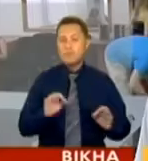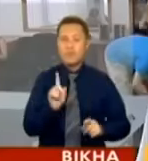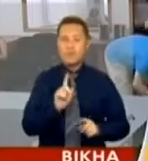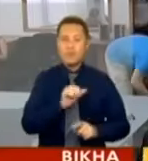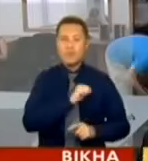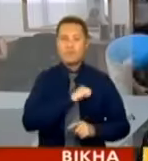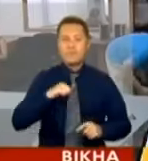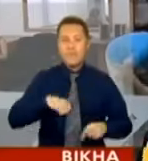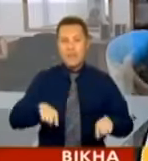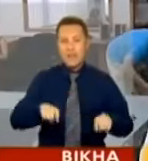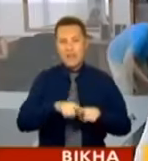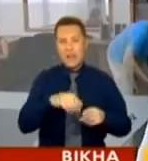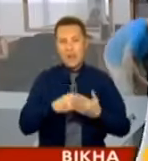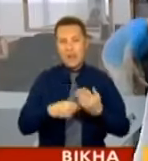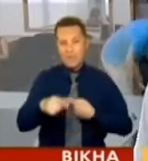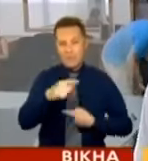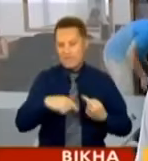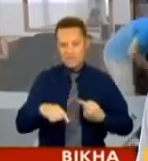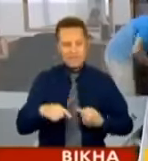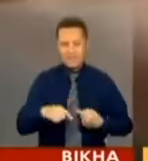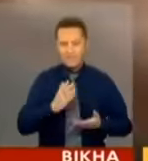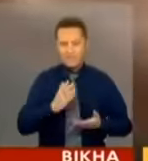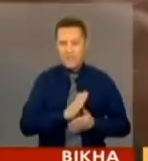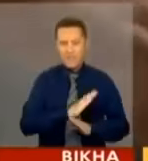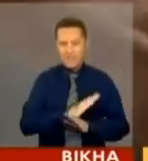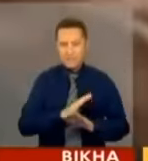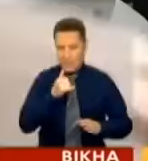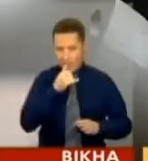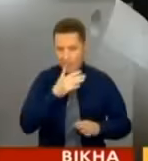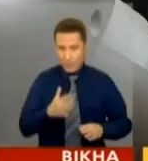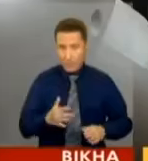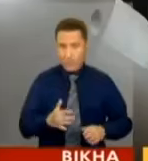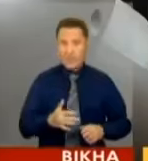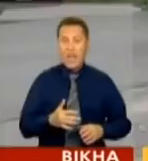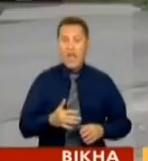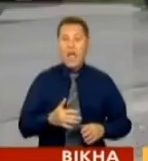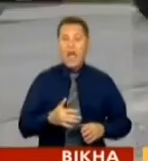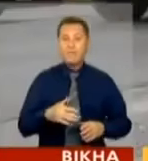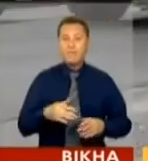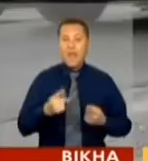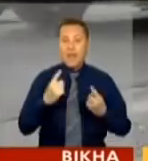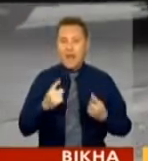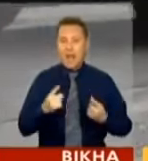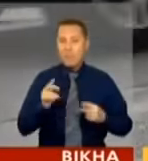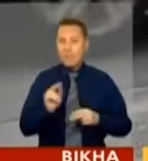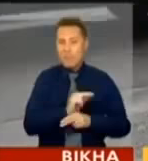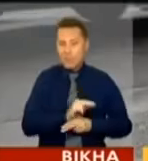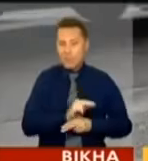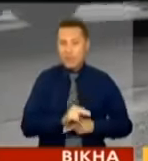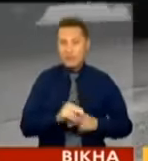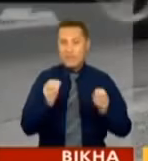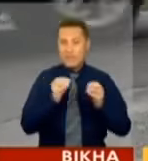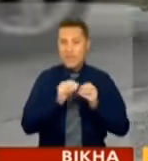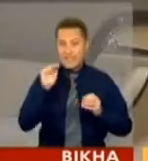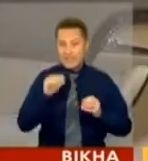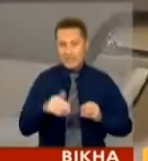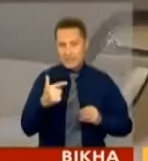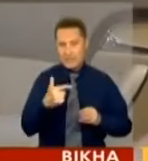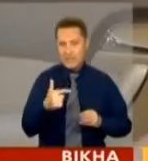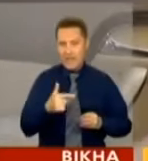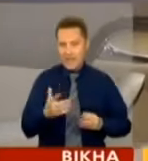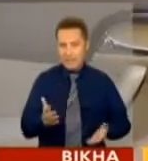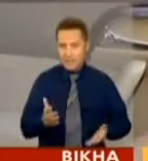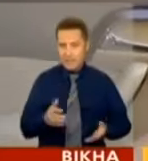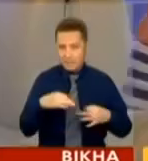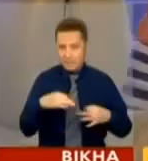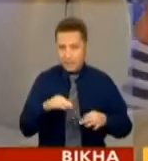самостоятельно такий бізнес рад і мог существувати на українському ринку. Капремонт паливної системи Мерседеса став Олександрові 10 тисяч гривень. Він